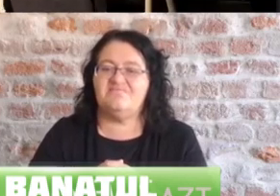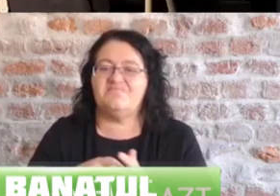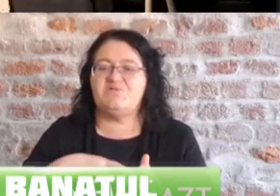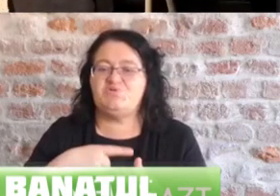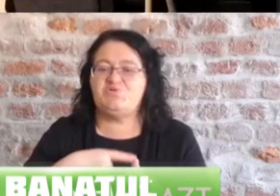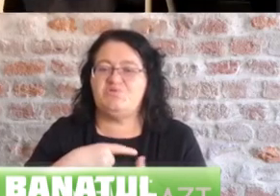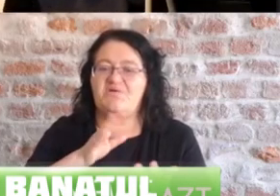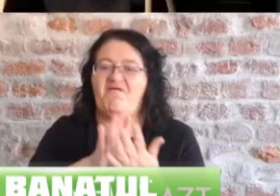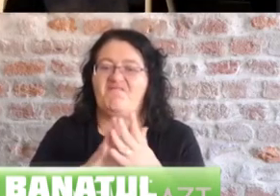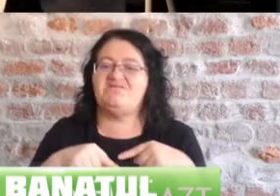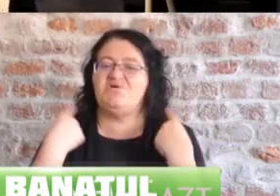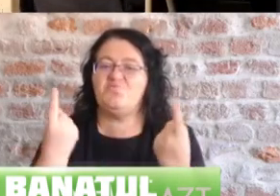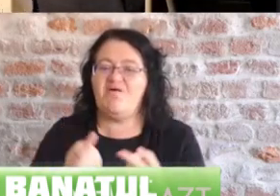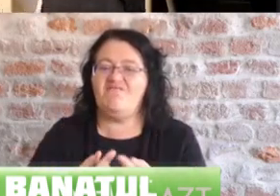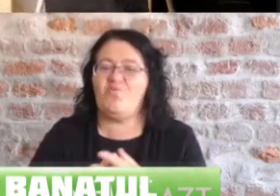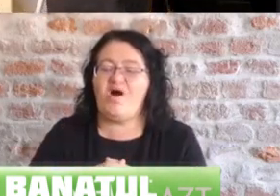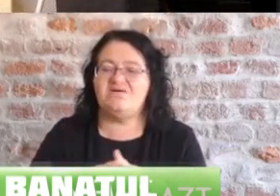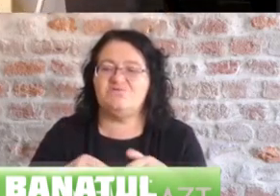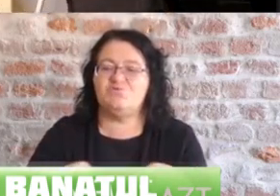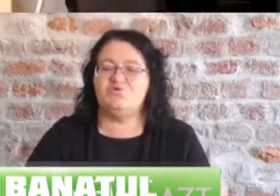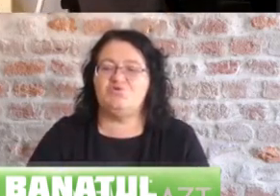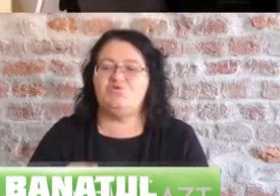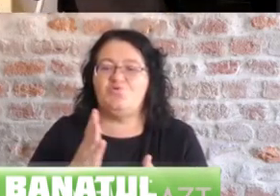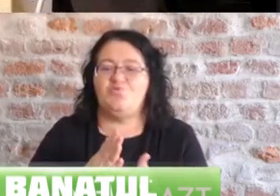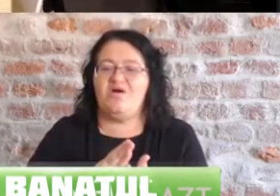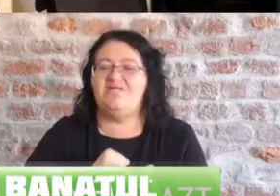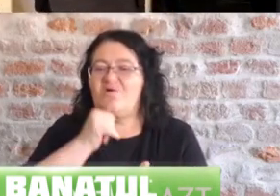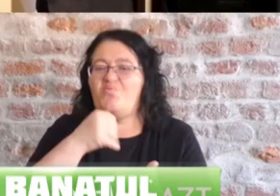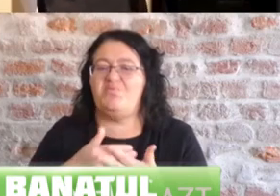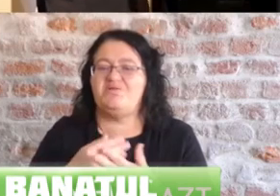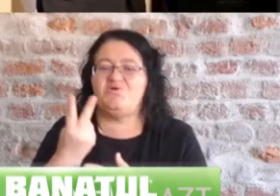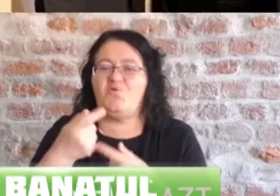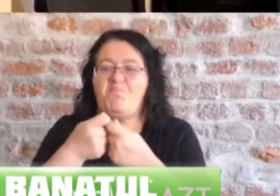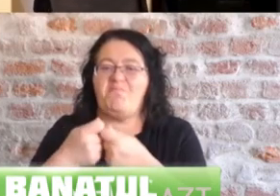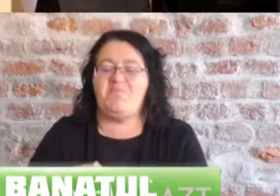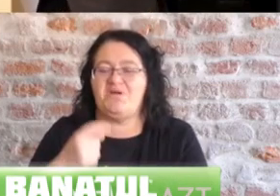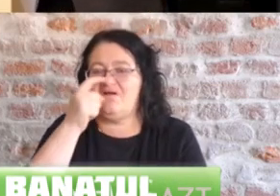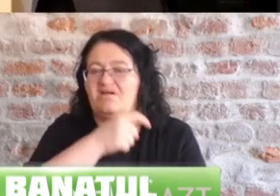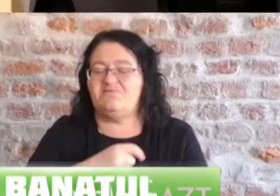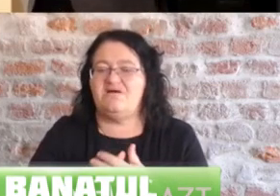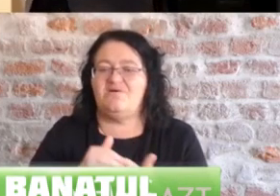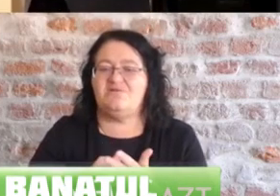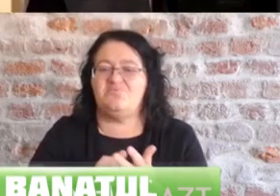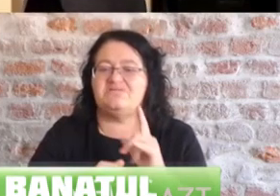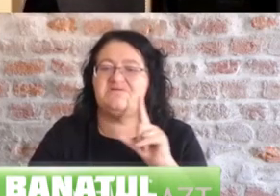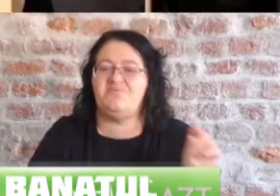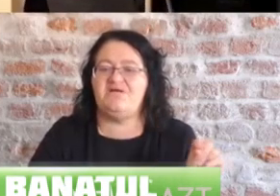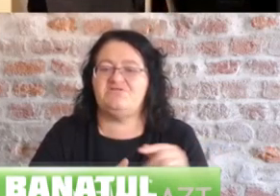Suntem în fața dumneavoastră un juriu incomplet astăzi, pentru că cei doi membri care lipsesc au trebuit să